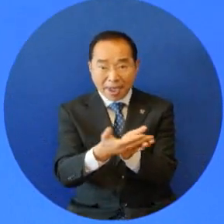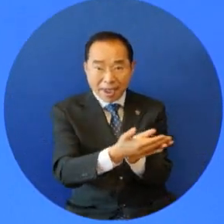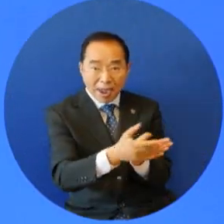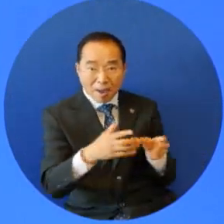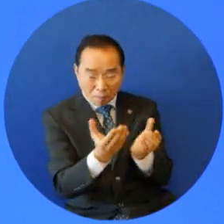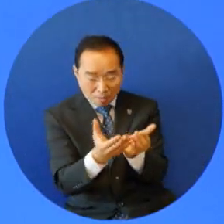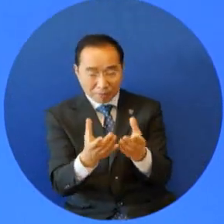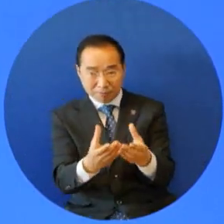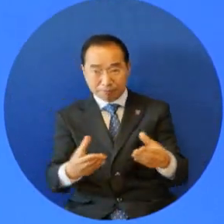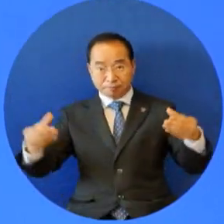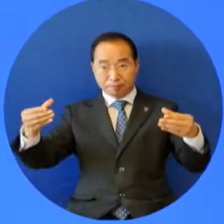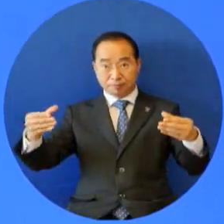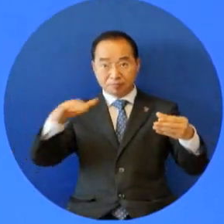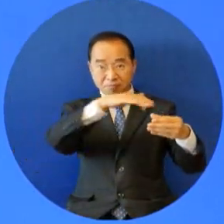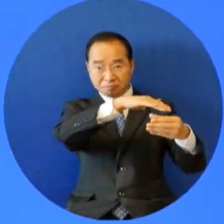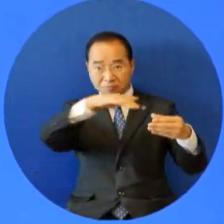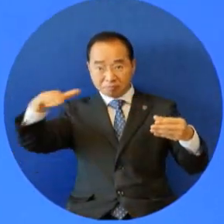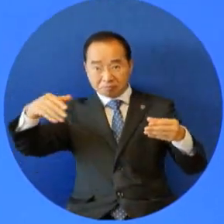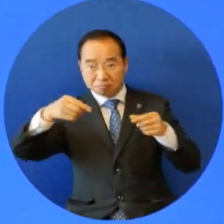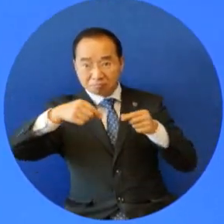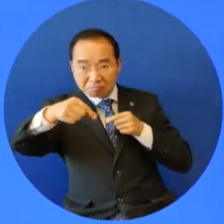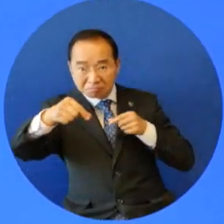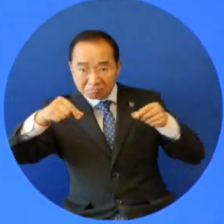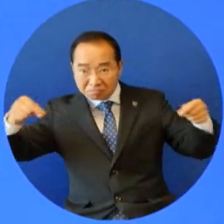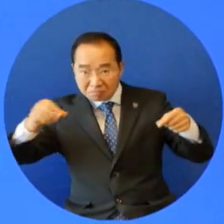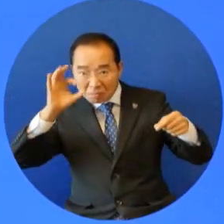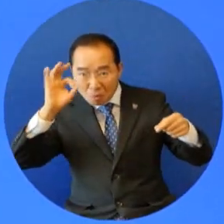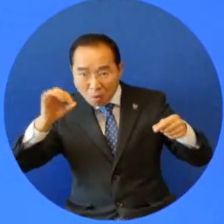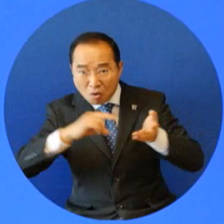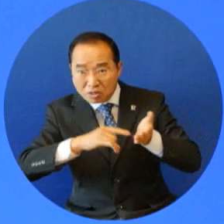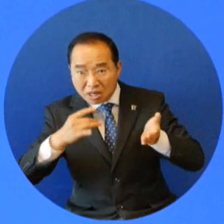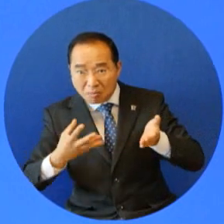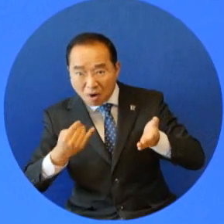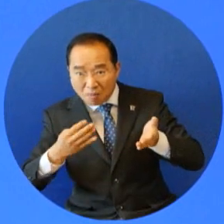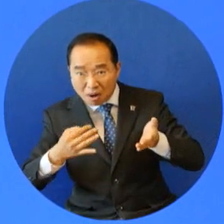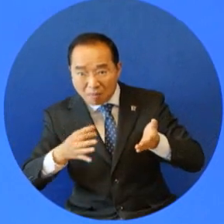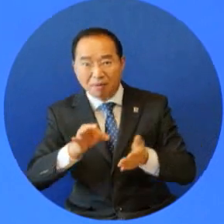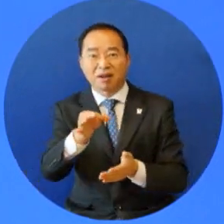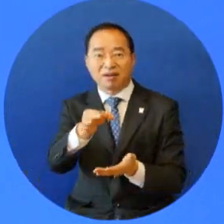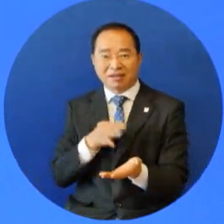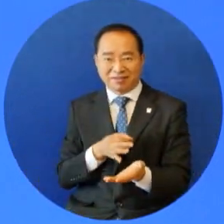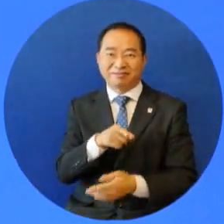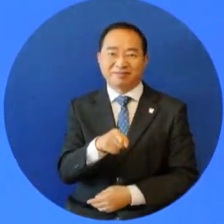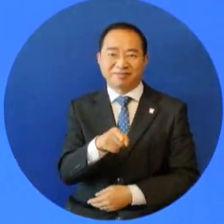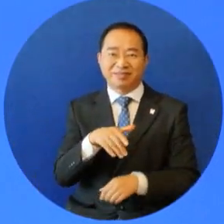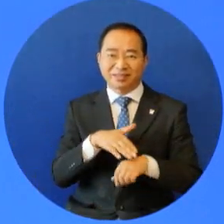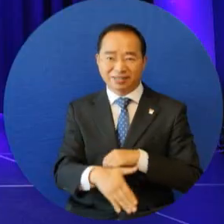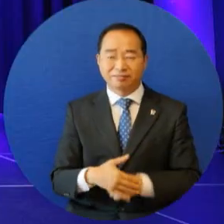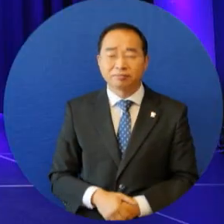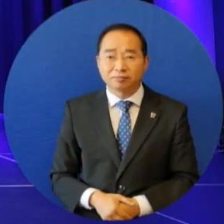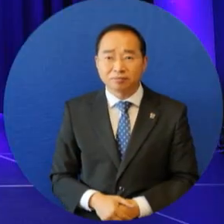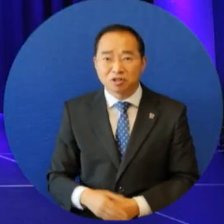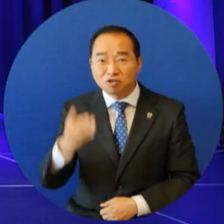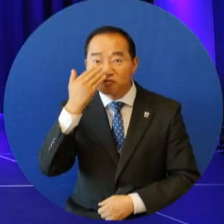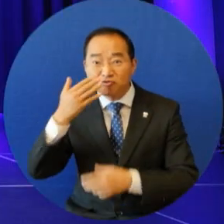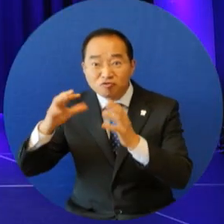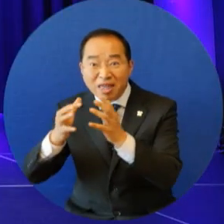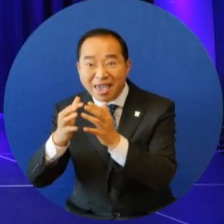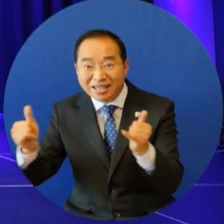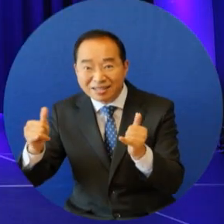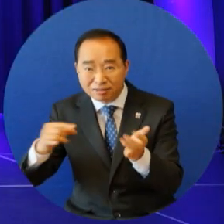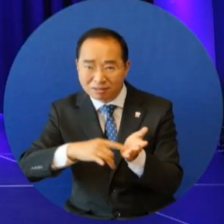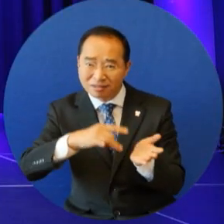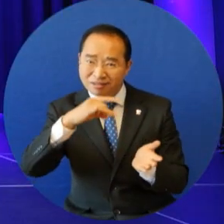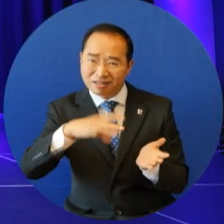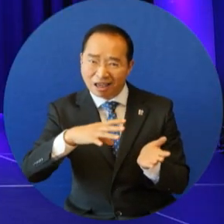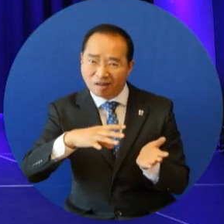보고 거기에 비례해서 관세를 징수했습니다. 그러니까 유대인들은 관세를 줄이기